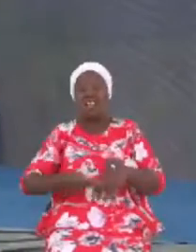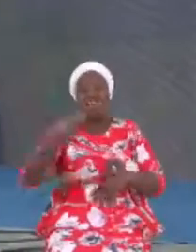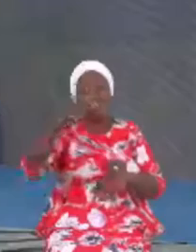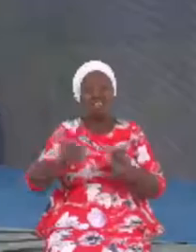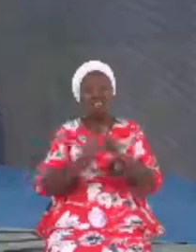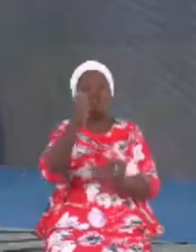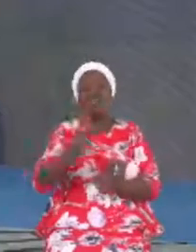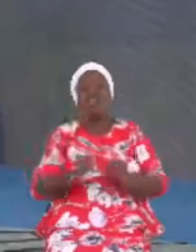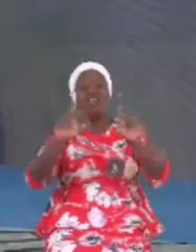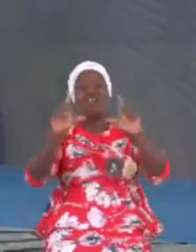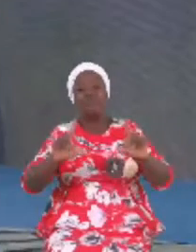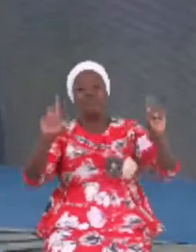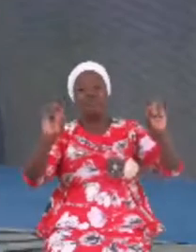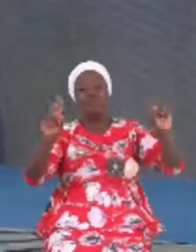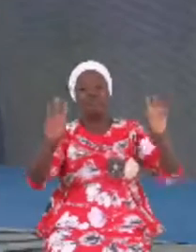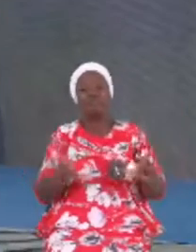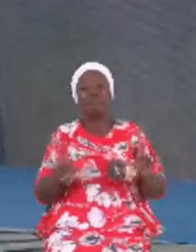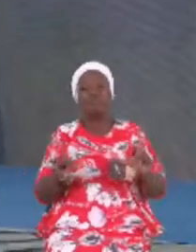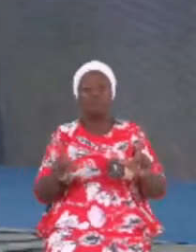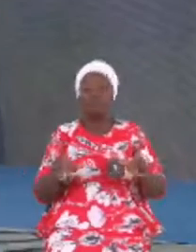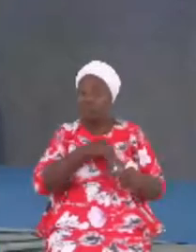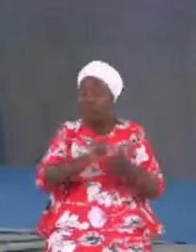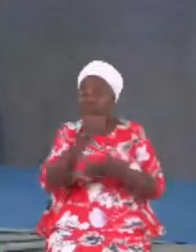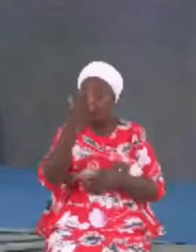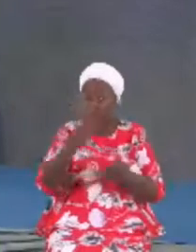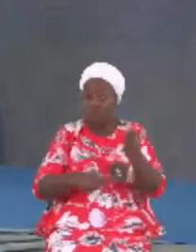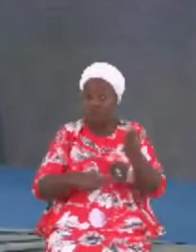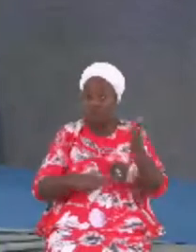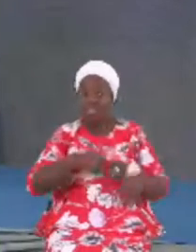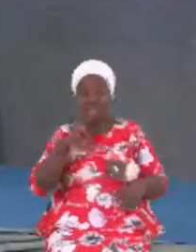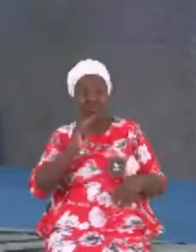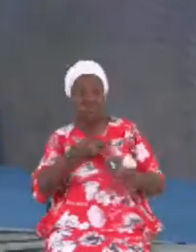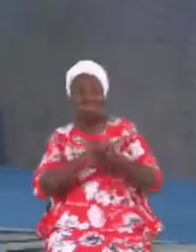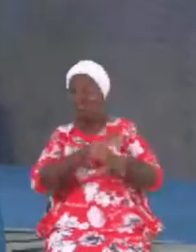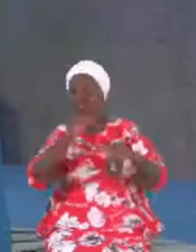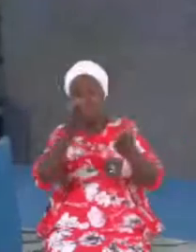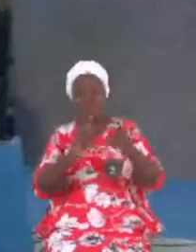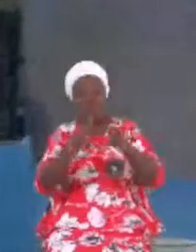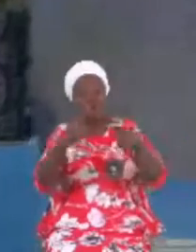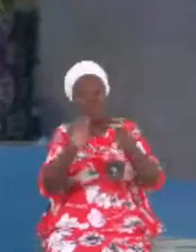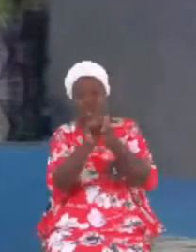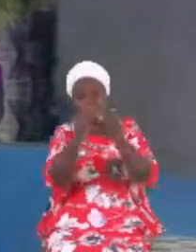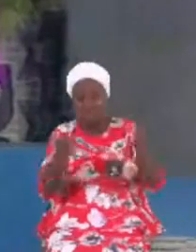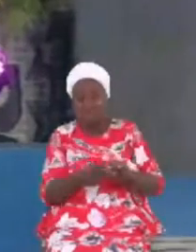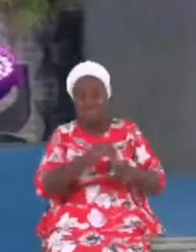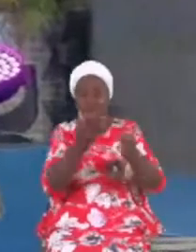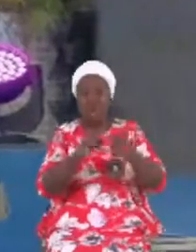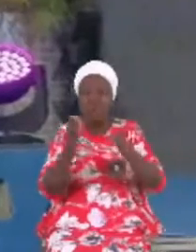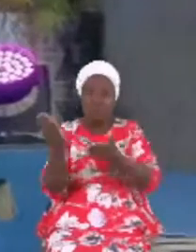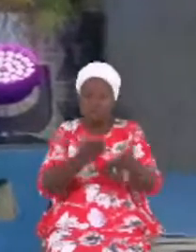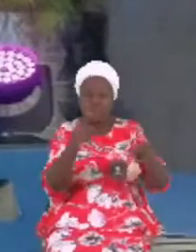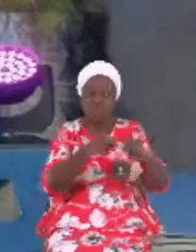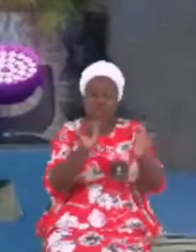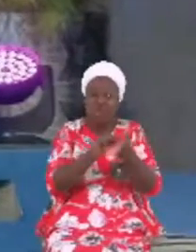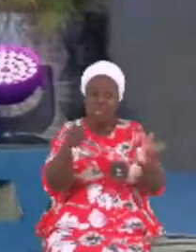niveau supérieur. C'est pourquoi Christ est venu et dit, il ne veut pas que tu endures cela. Il veut t'amener en ce